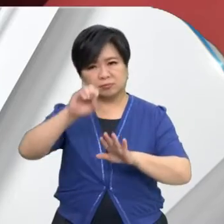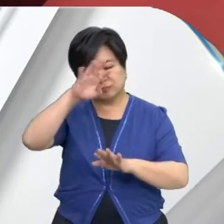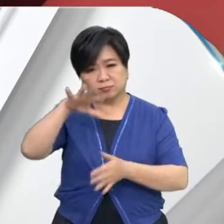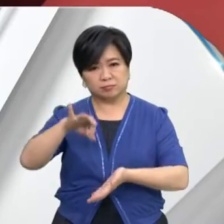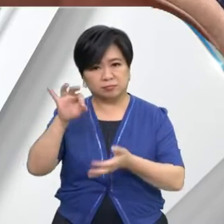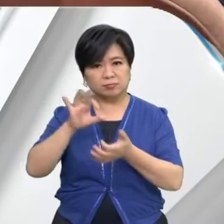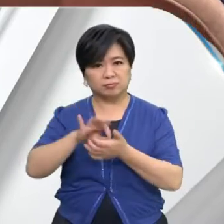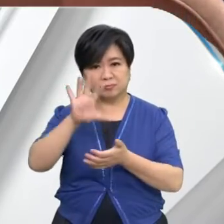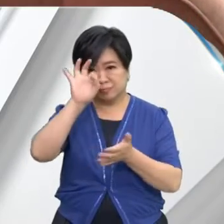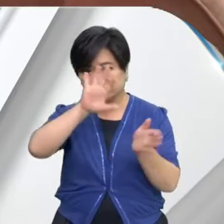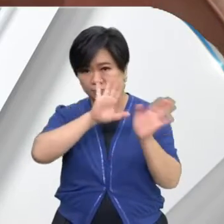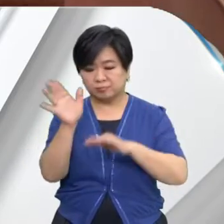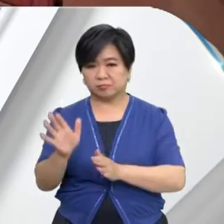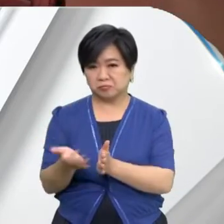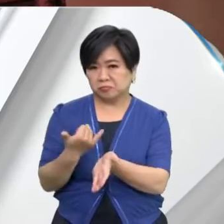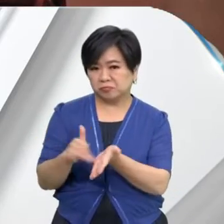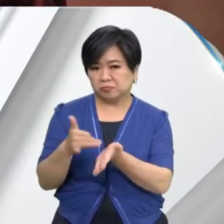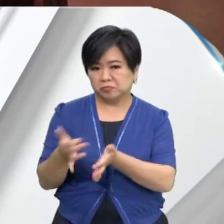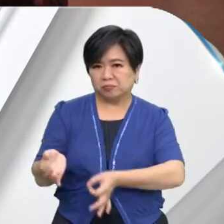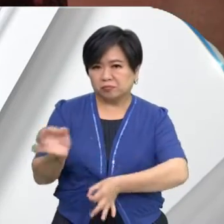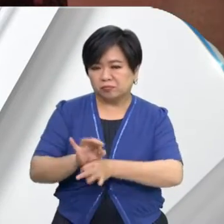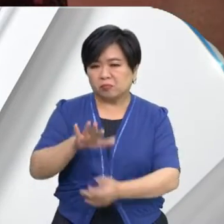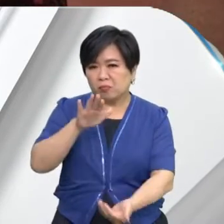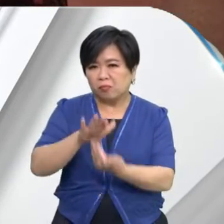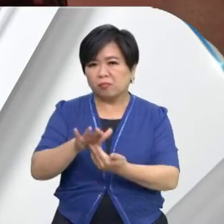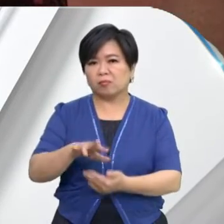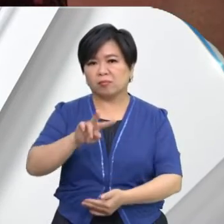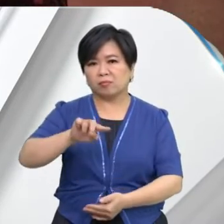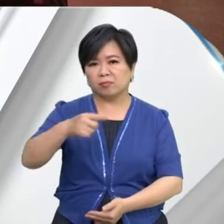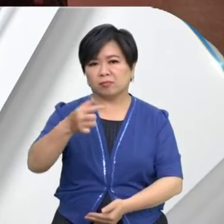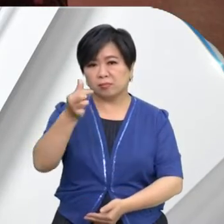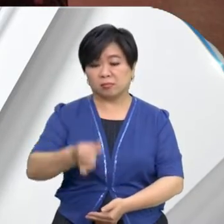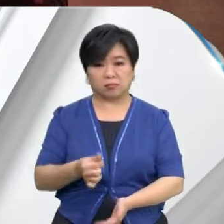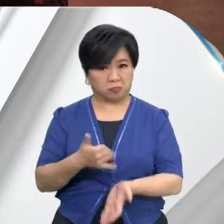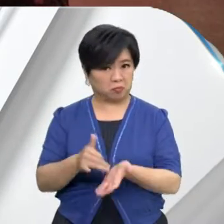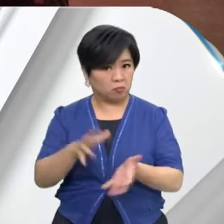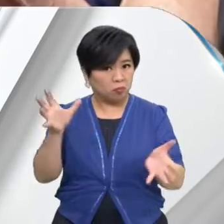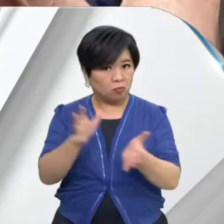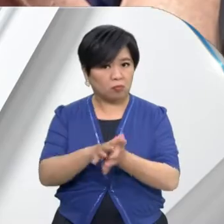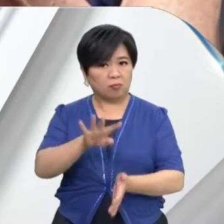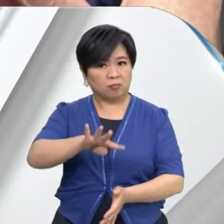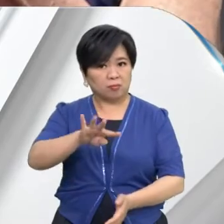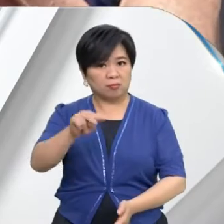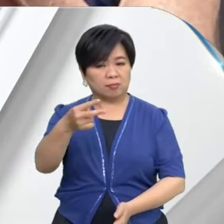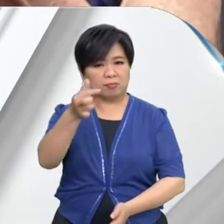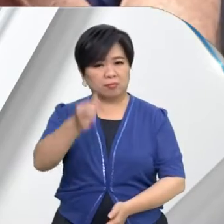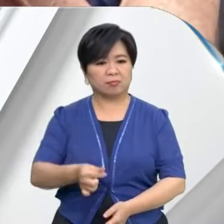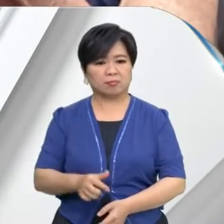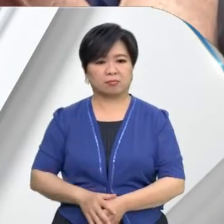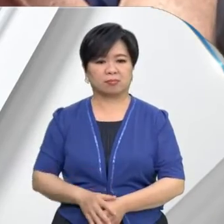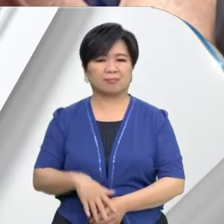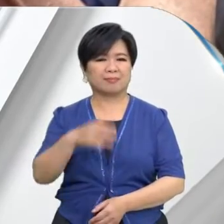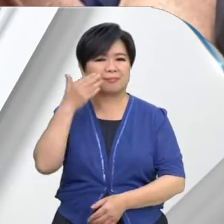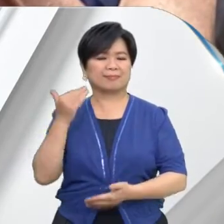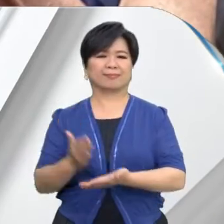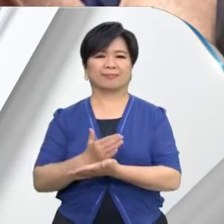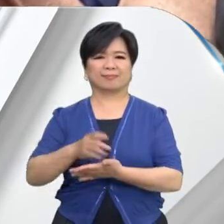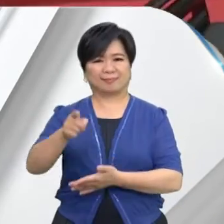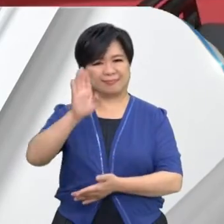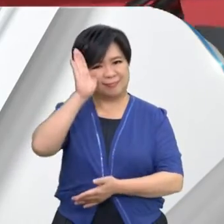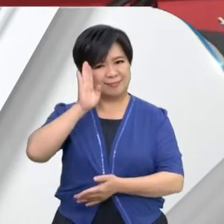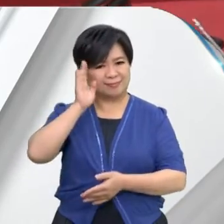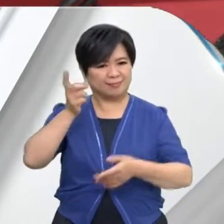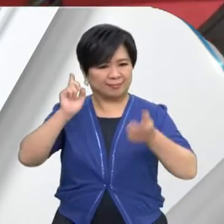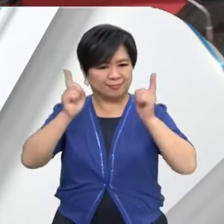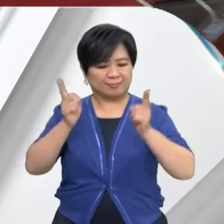困住钱嘅情形，预算做得在国增加最多2200亿元，总共会有4200亿元。那位批评呢，从政搞嘅中央，